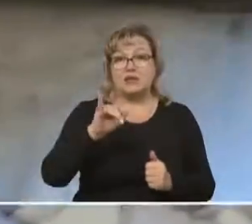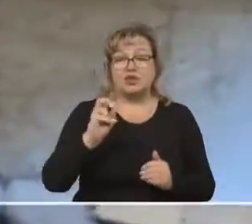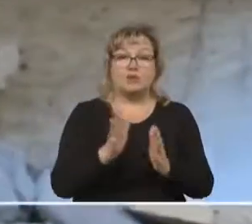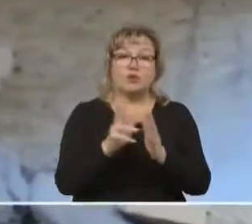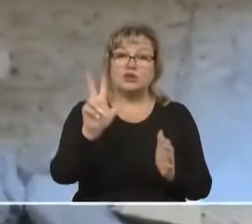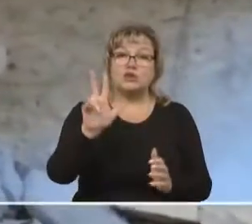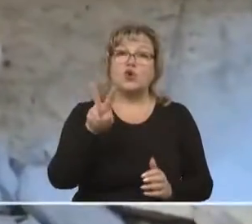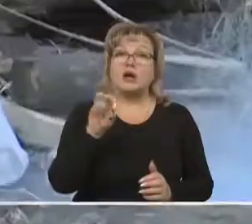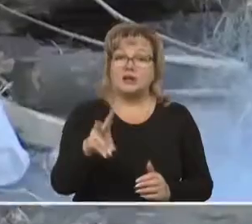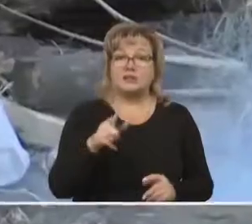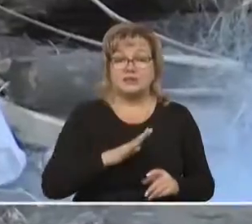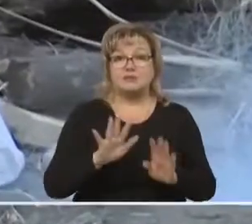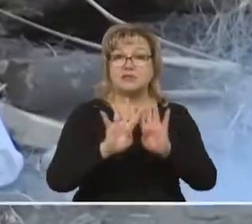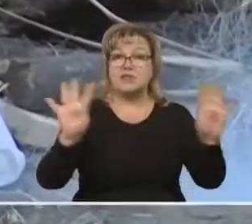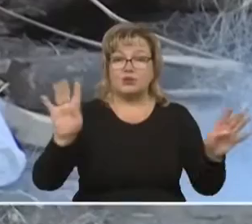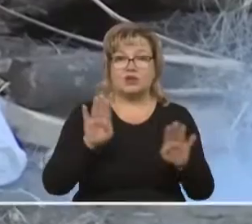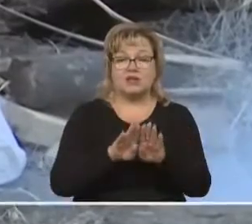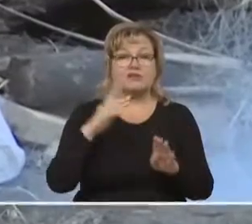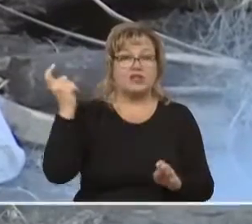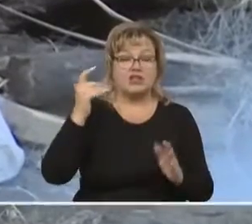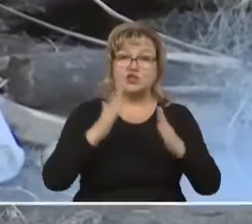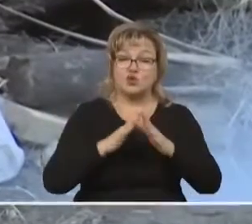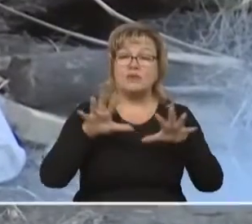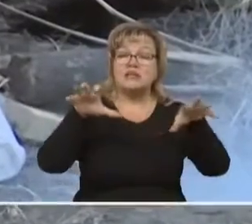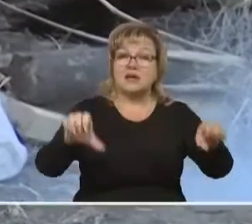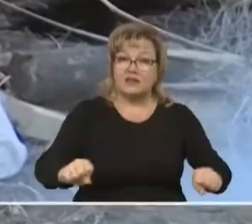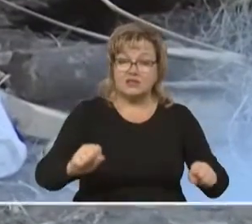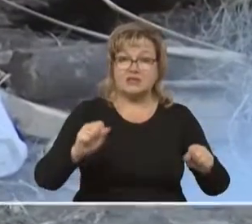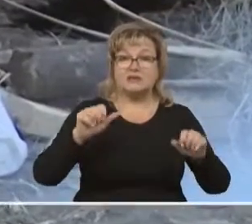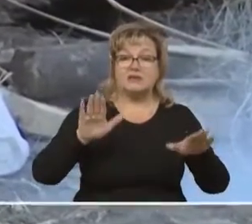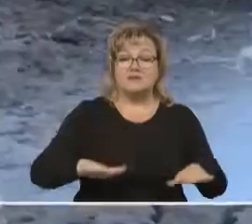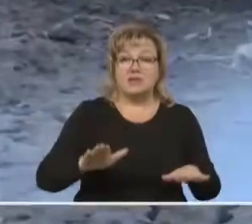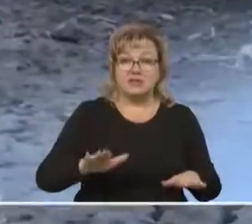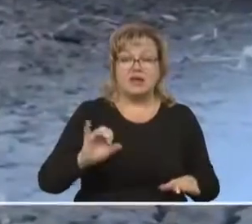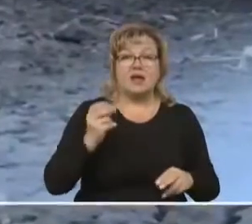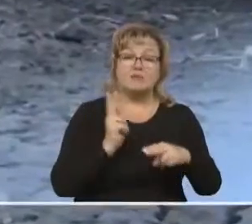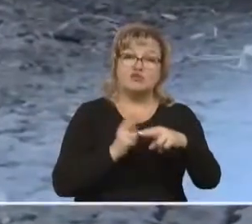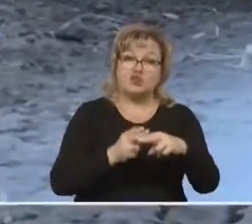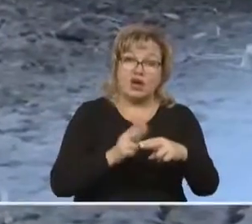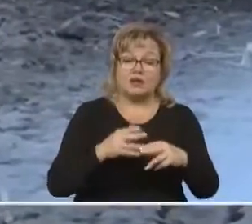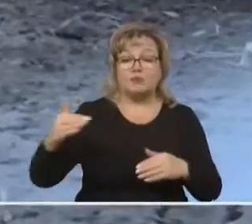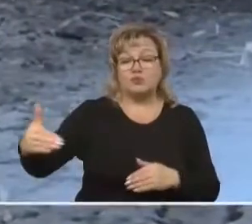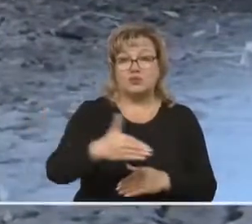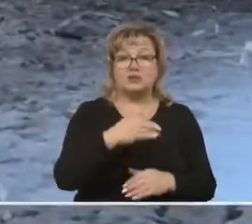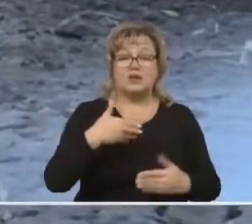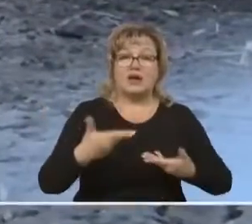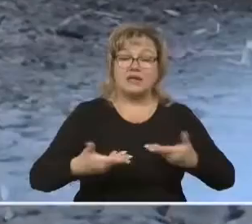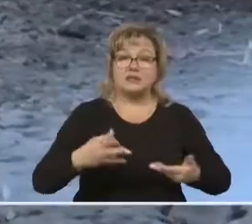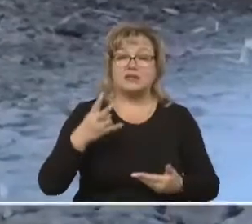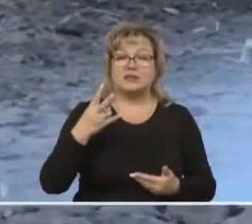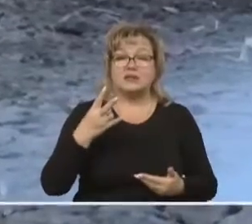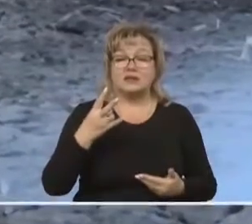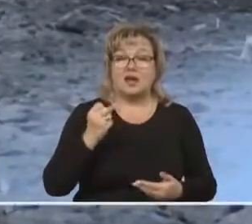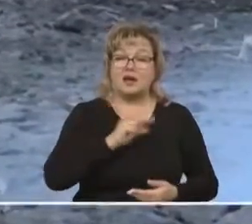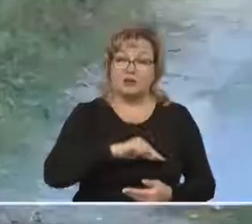3 лет. Здесь стоял забор. Так владелец дома захватил кусок береговой зоны. К тому же строение мешало людям срезать путь на работу, ездить на велосипедах